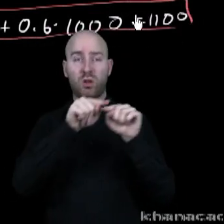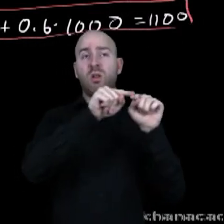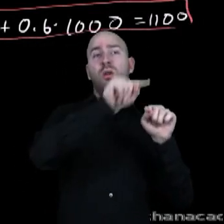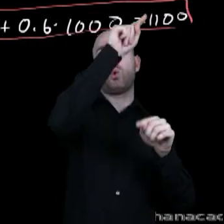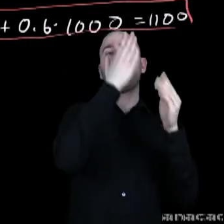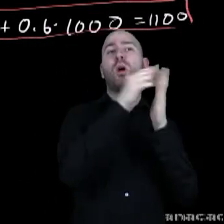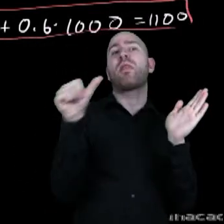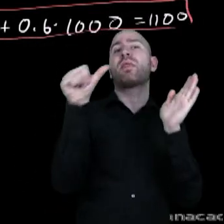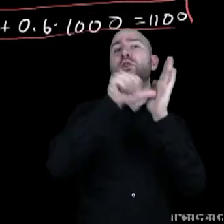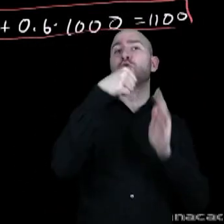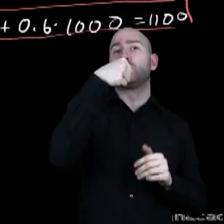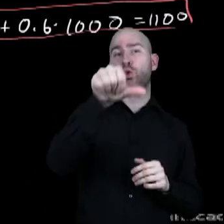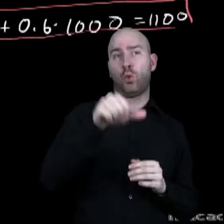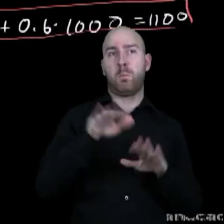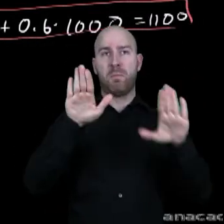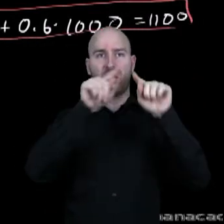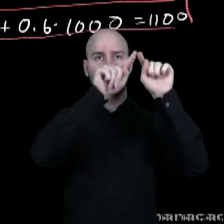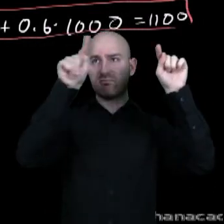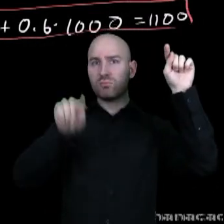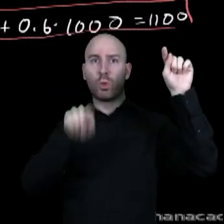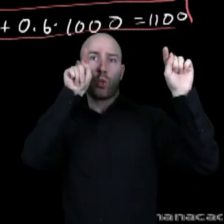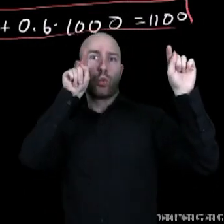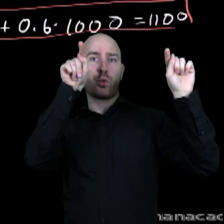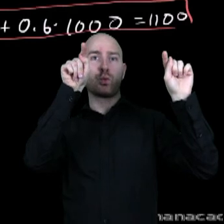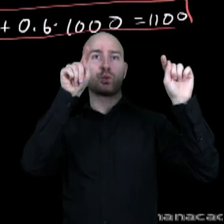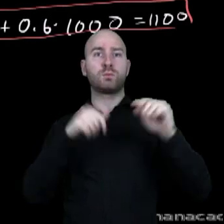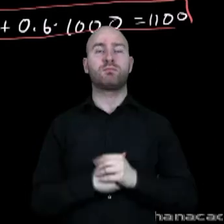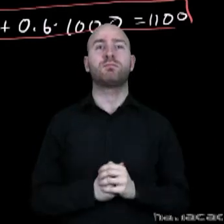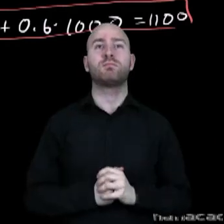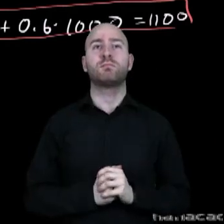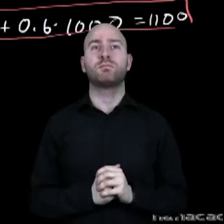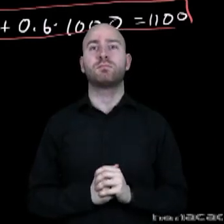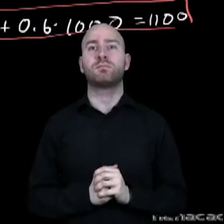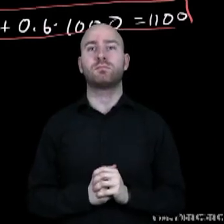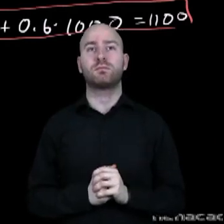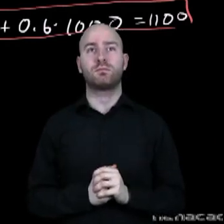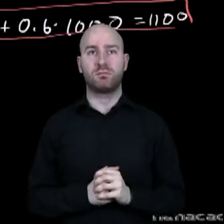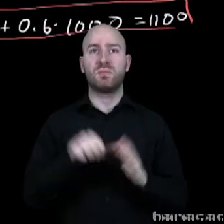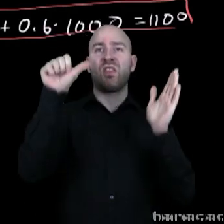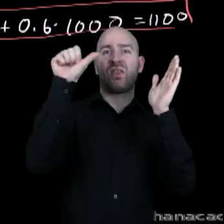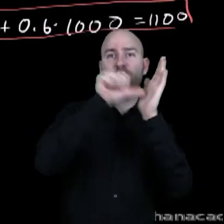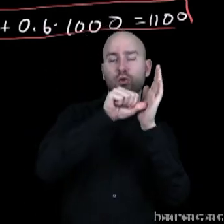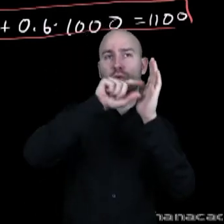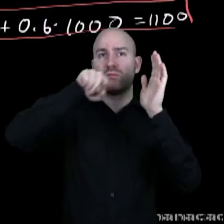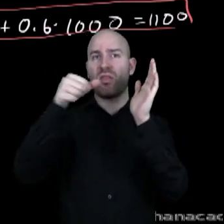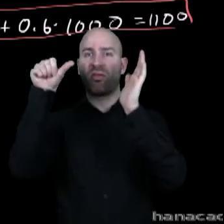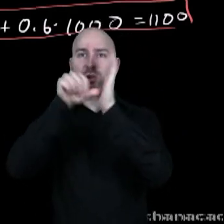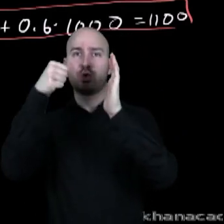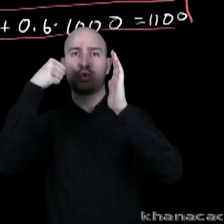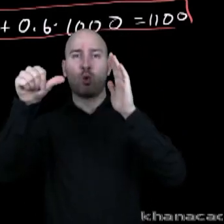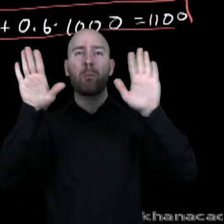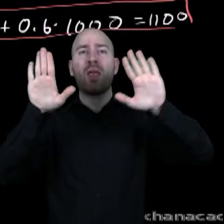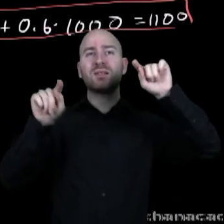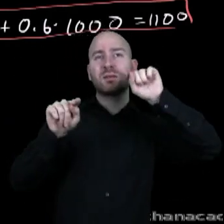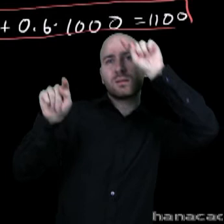1000… na tej osi 1000 może być tutaj. Tu więc będzie 1100. Ten punkt. Takie są